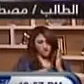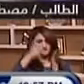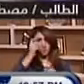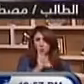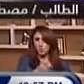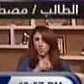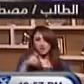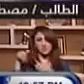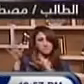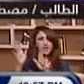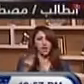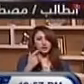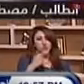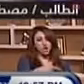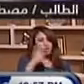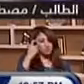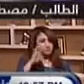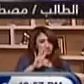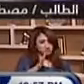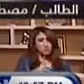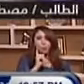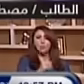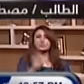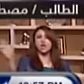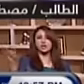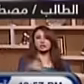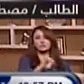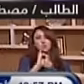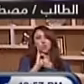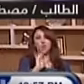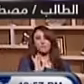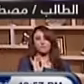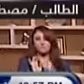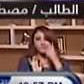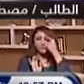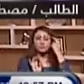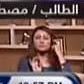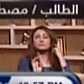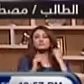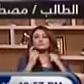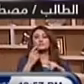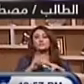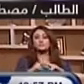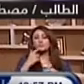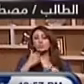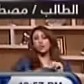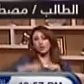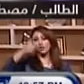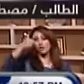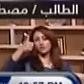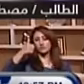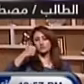اما لما يجي يصنف مناهج الماث والساينس العلوم والرياضيات في العالم